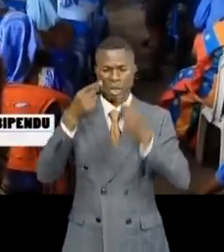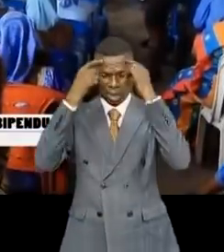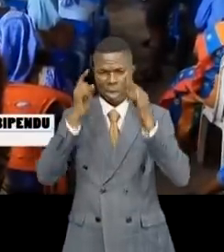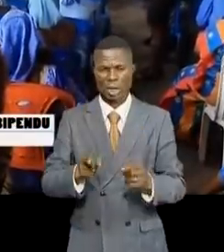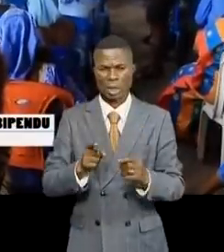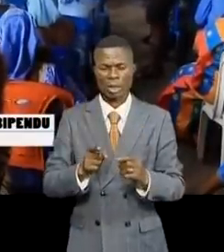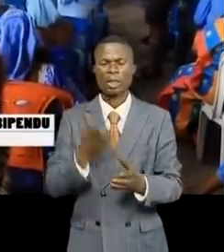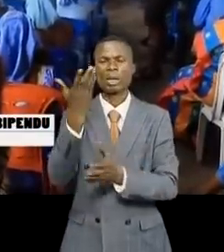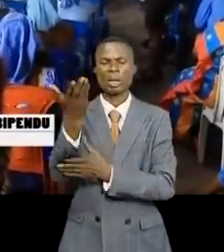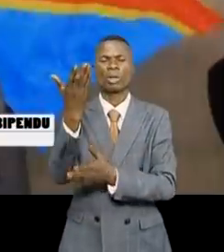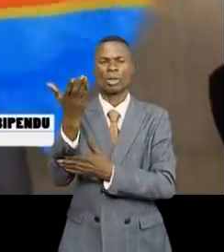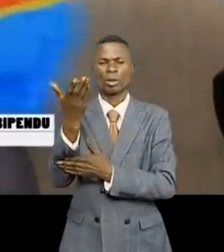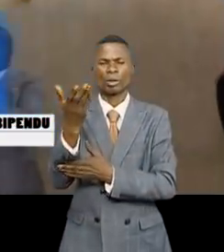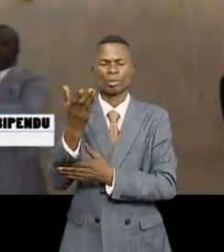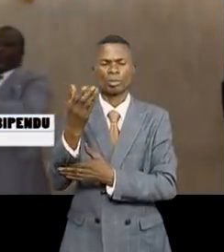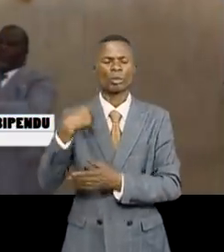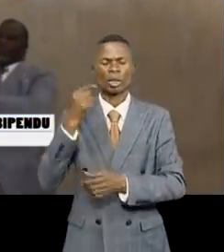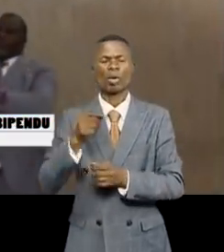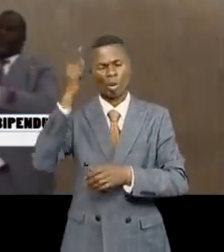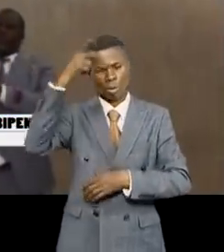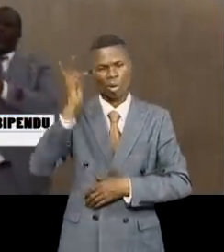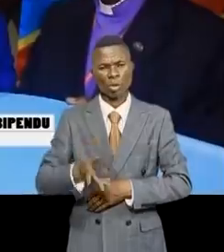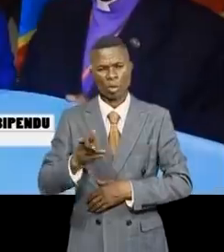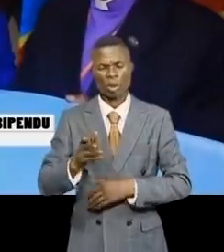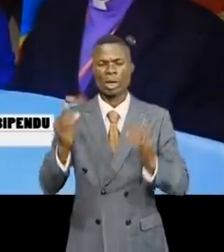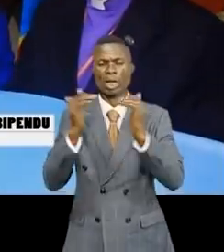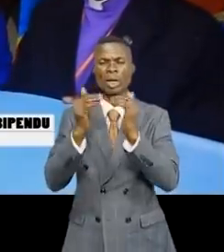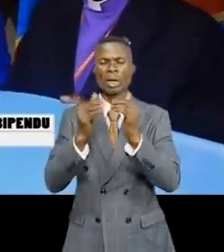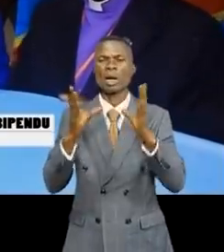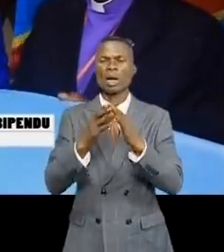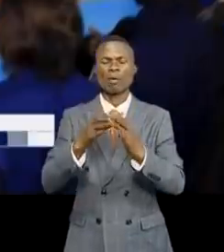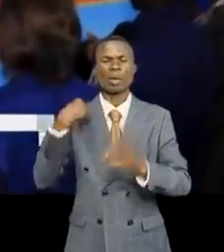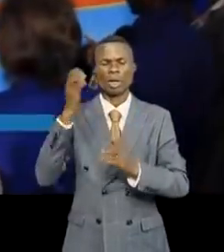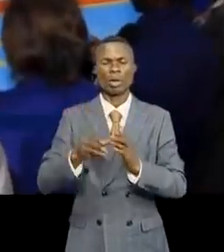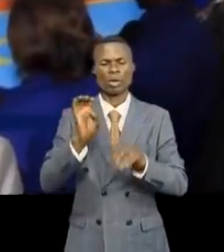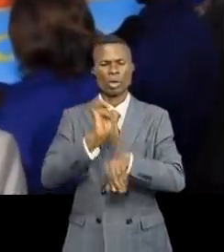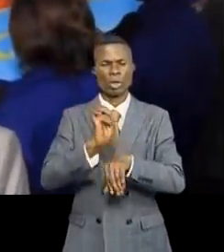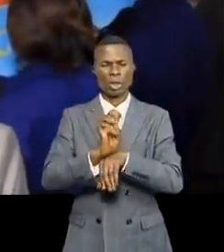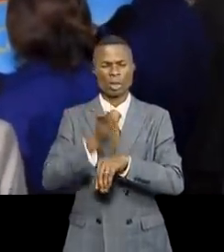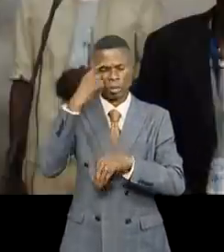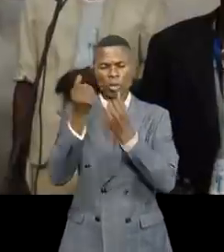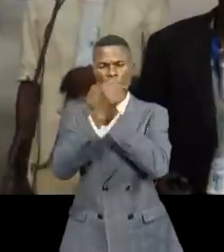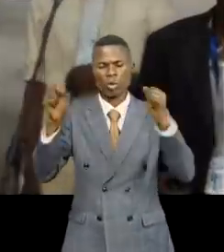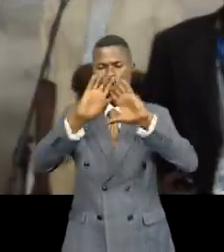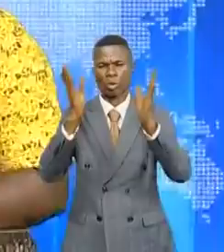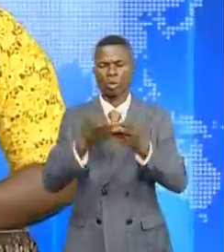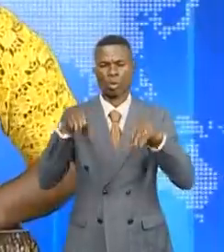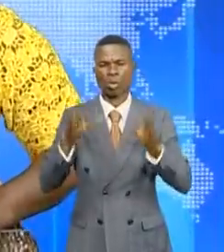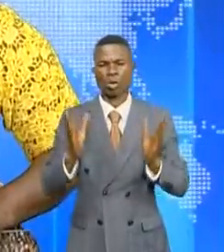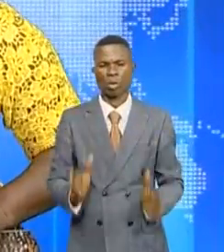cette recommandation. La gouvernance politique doit marcher de pair avec la gouvernance religieuse pour le salut du peuple